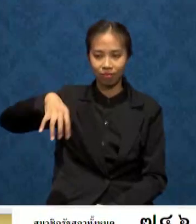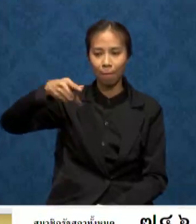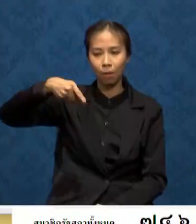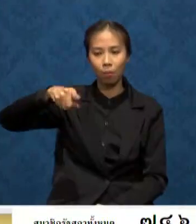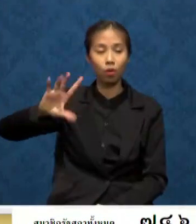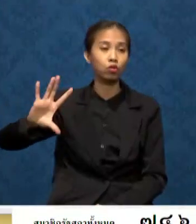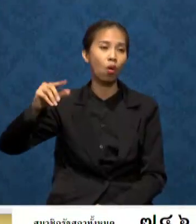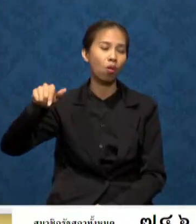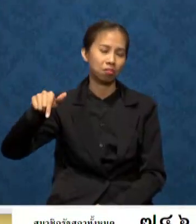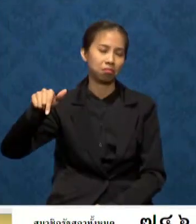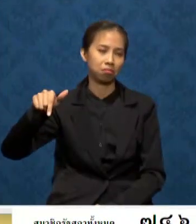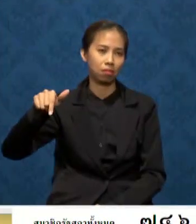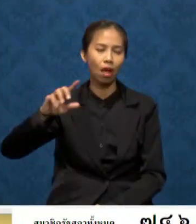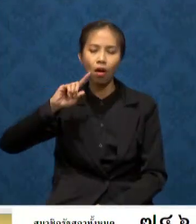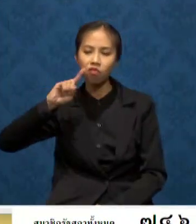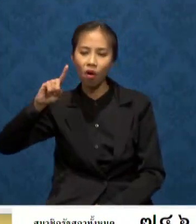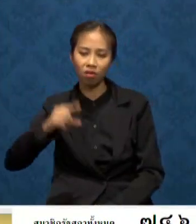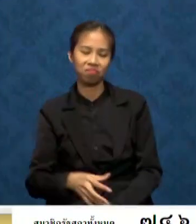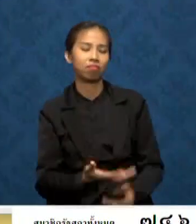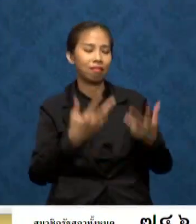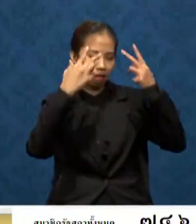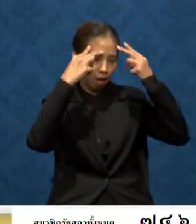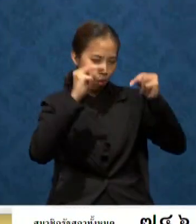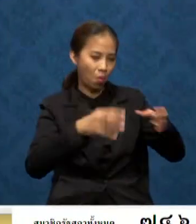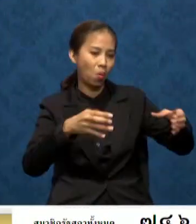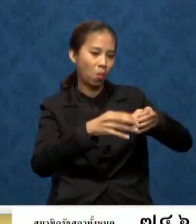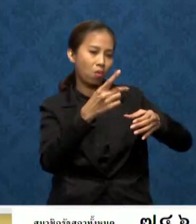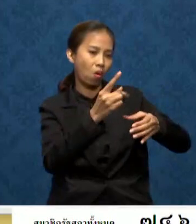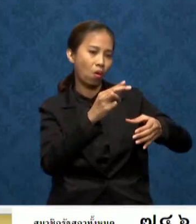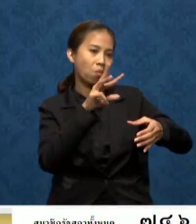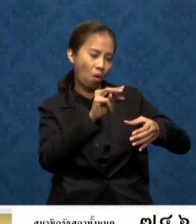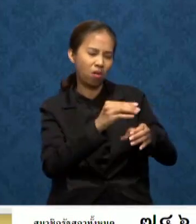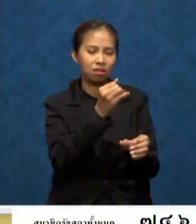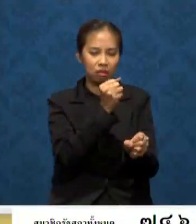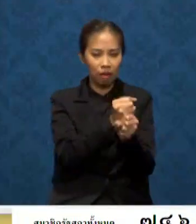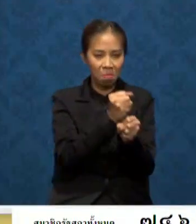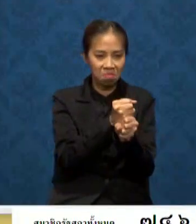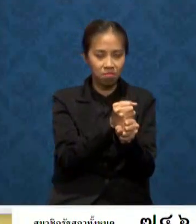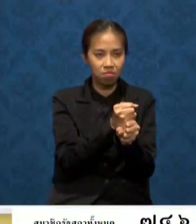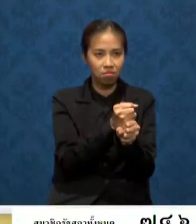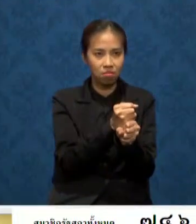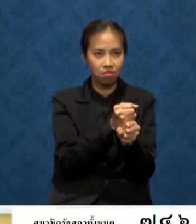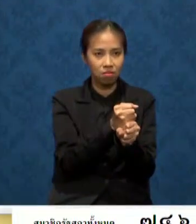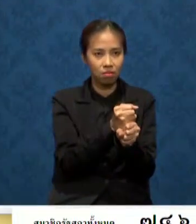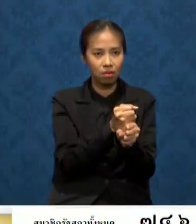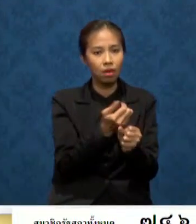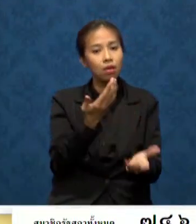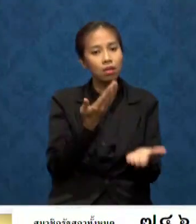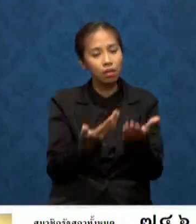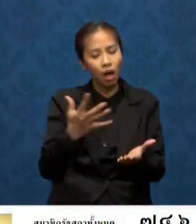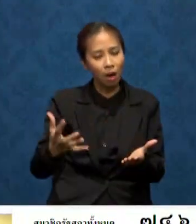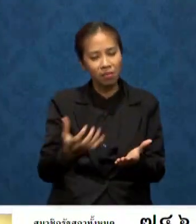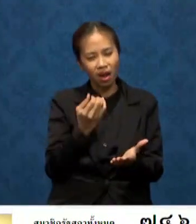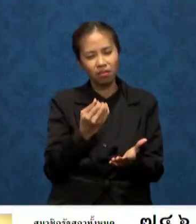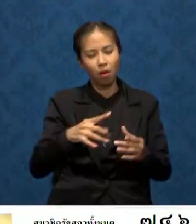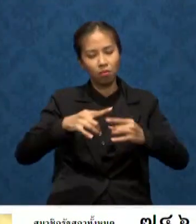ทุจริตแห่งชาติได้ว่าท่านและคณะจงใจปฏิบัติหน้าที่หรือใช้อำนาจขัดต่อ